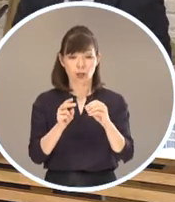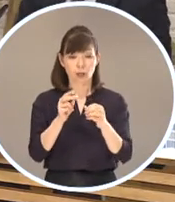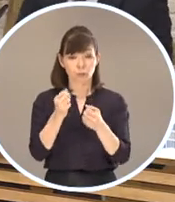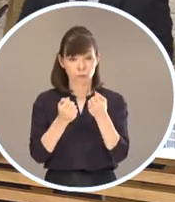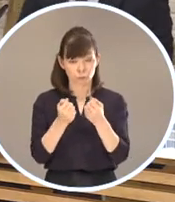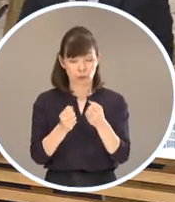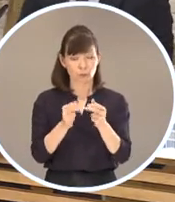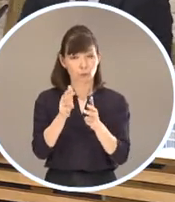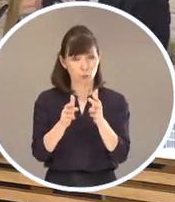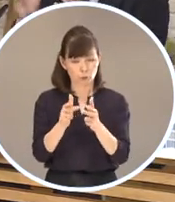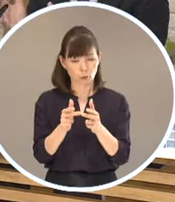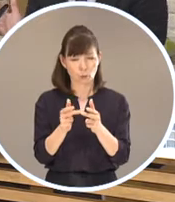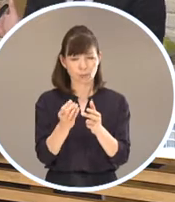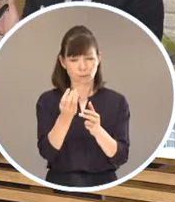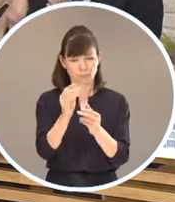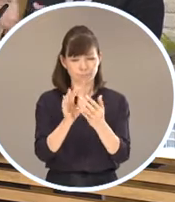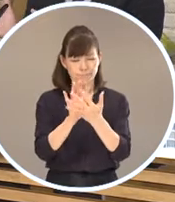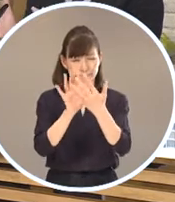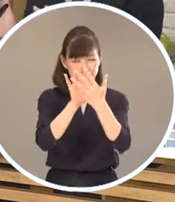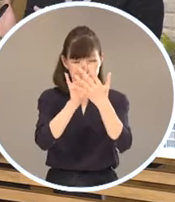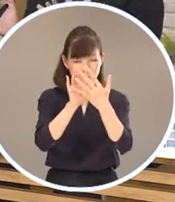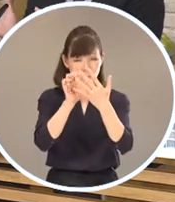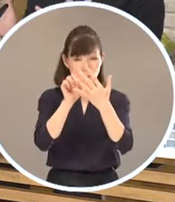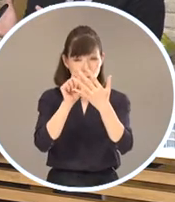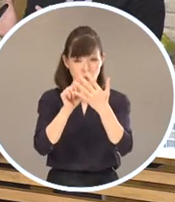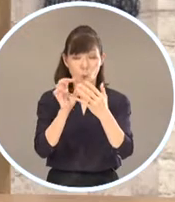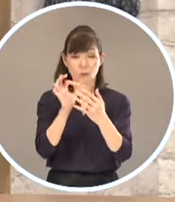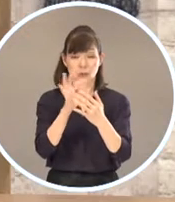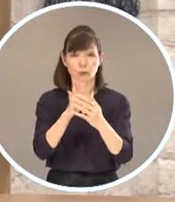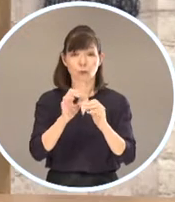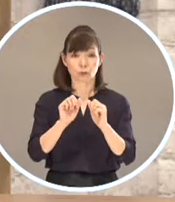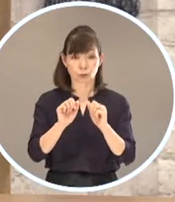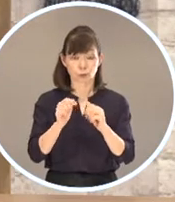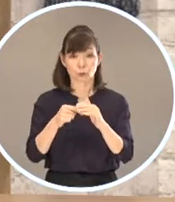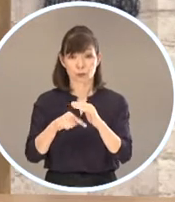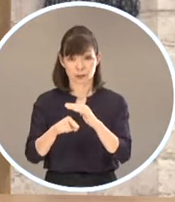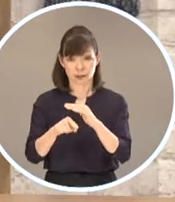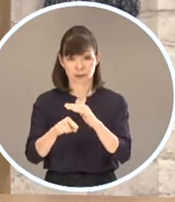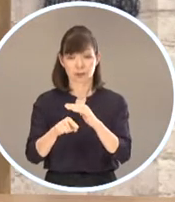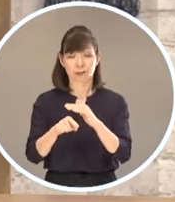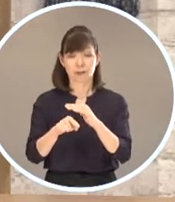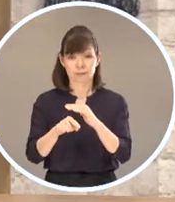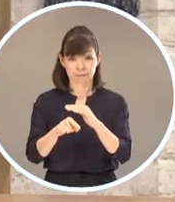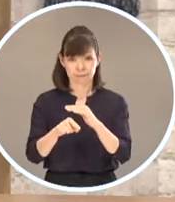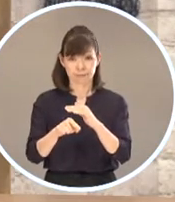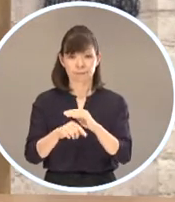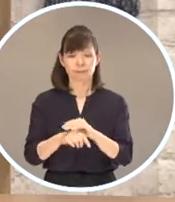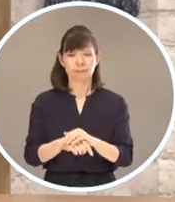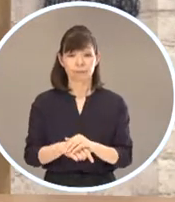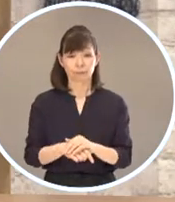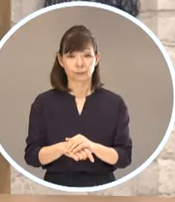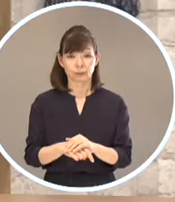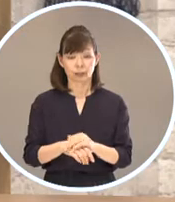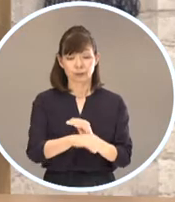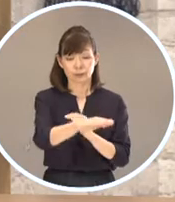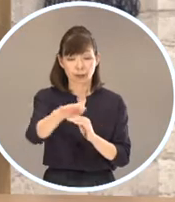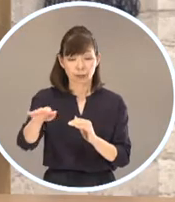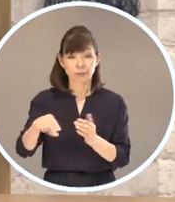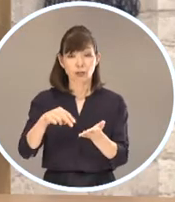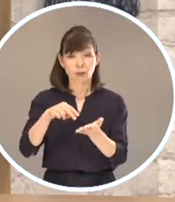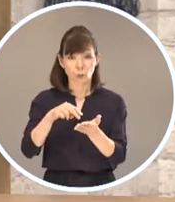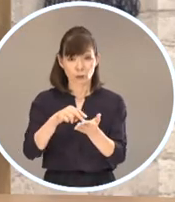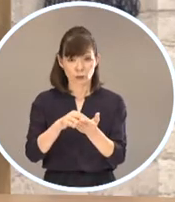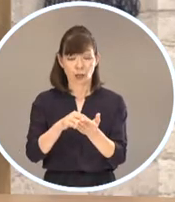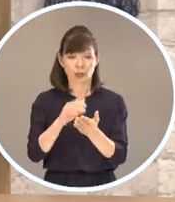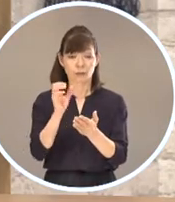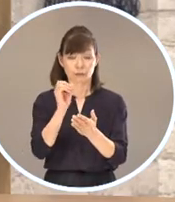のことですね。これをニュートラル、中立状態にする、まあ、簡単に言うとゼロにするということなんですが、全体としてゼロに